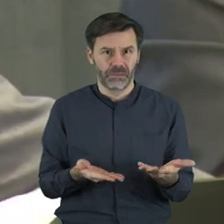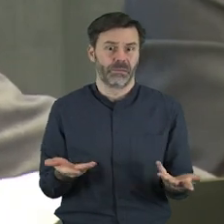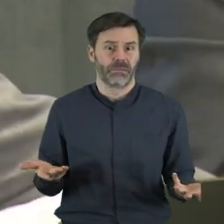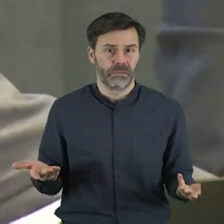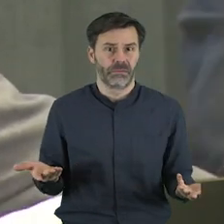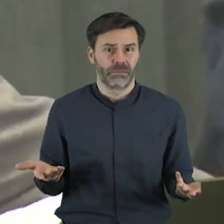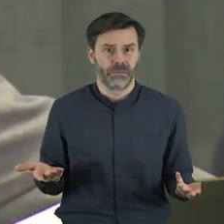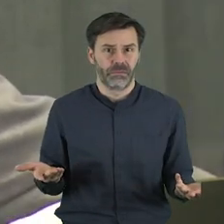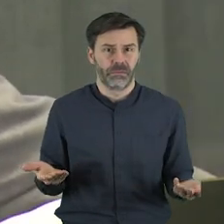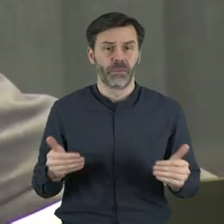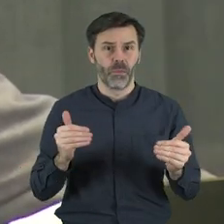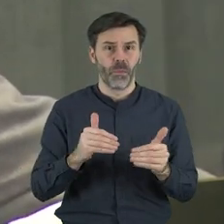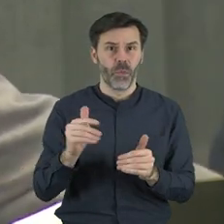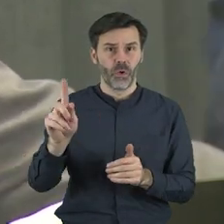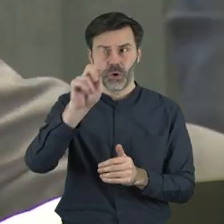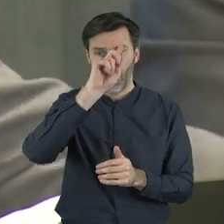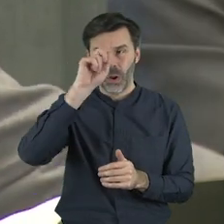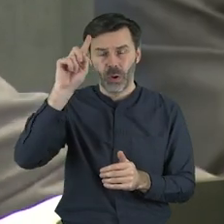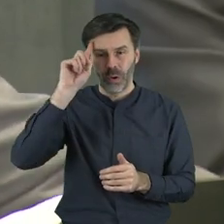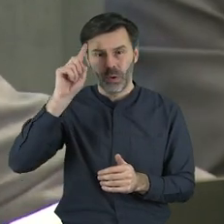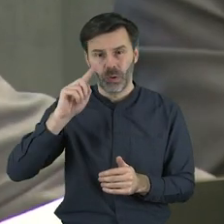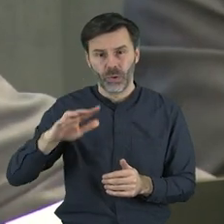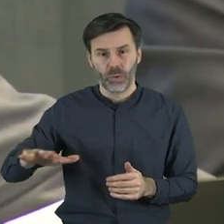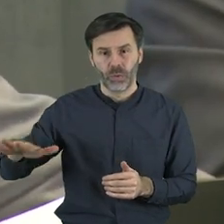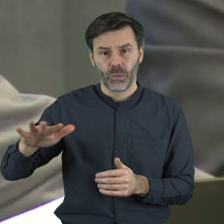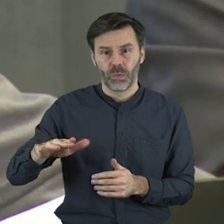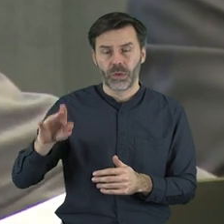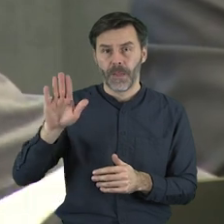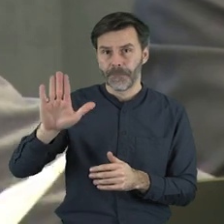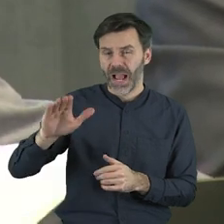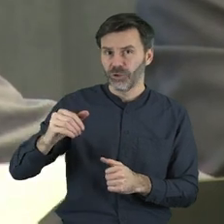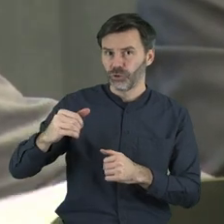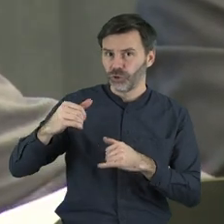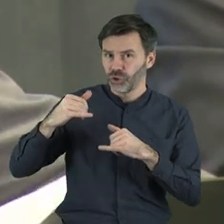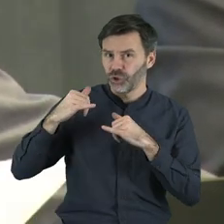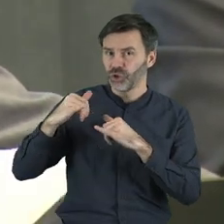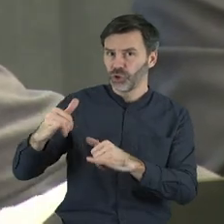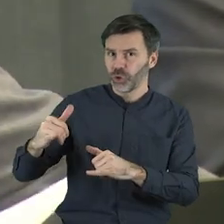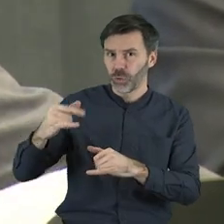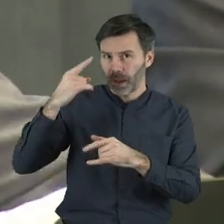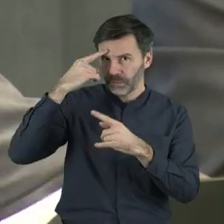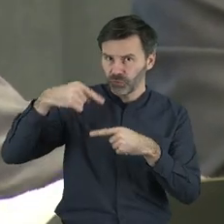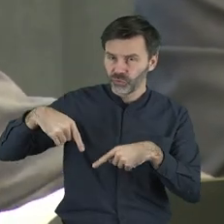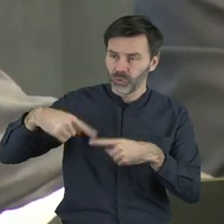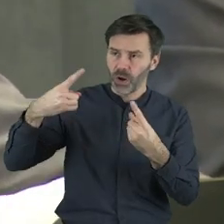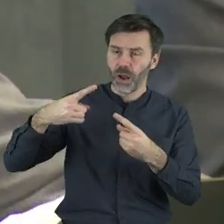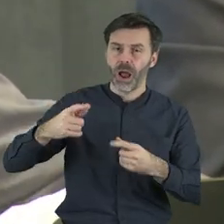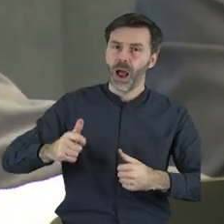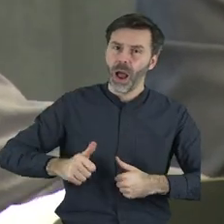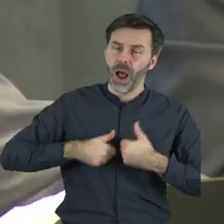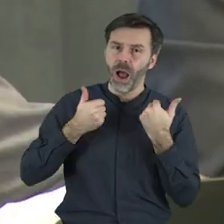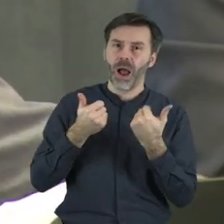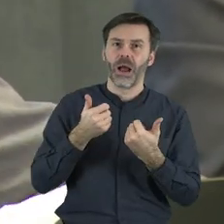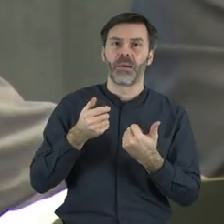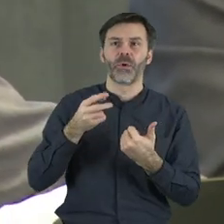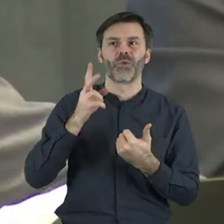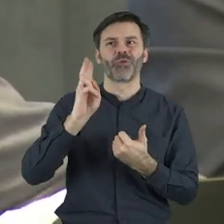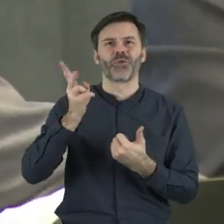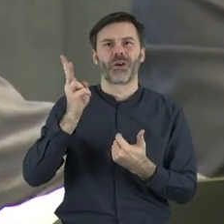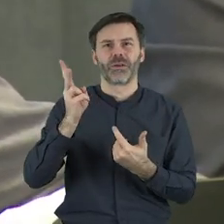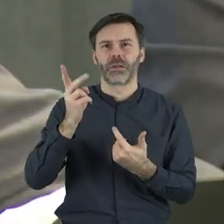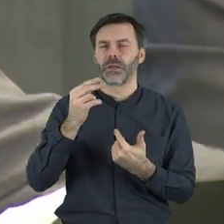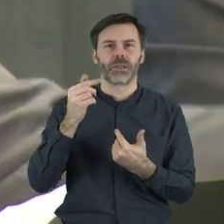ma taką siłę przekonywania, żeby ten czy inny, ja nie mogę powiedzieć, że to musi, może być ten, bo ten przetarg jest